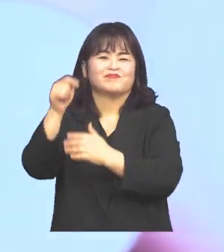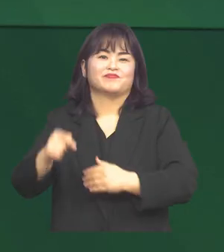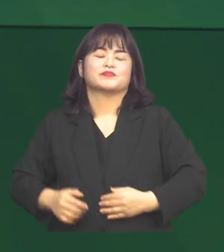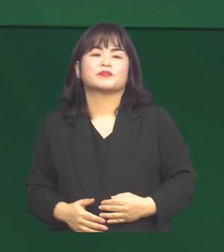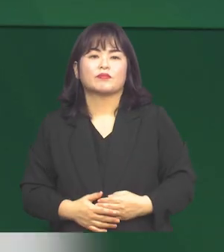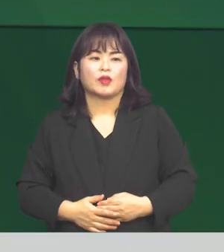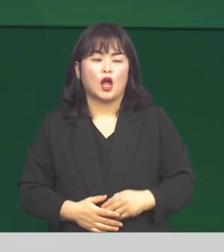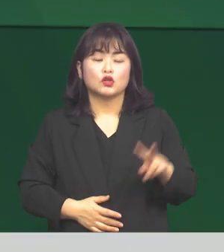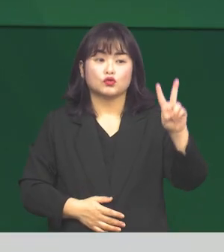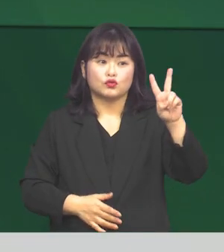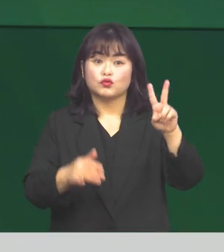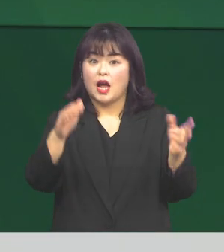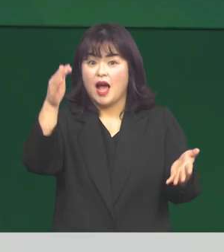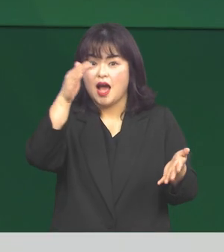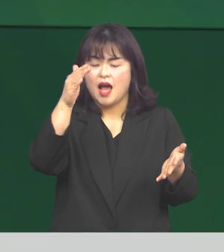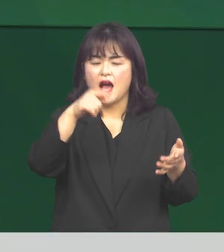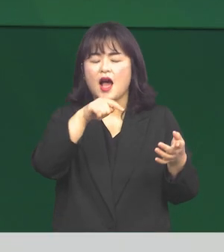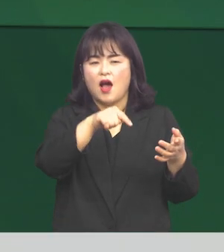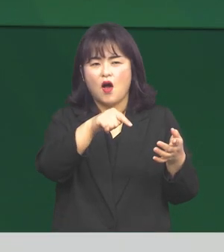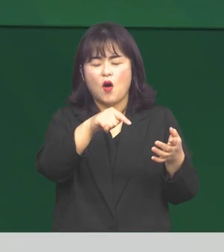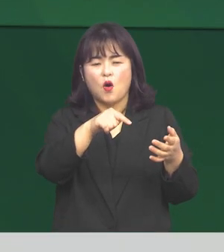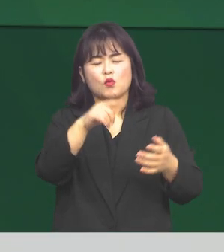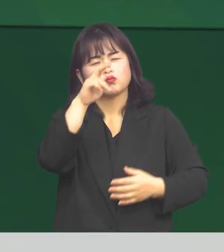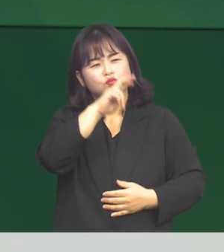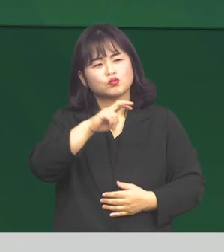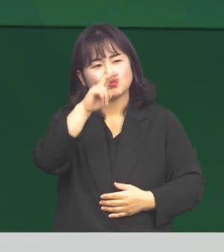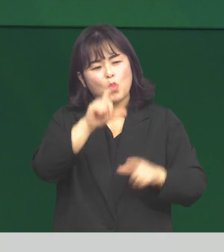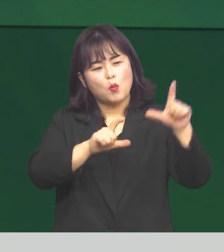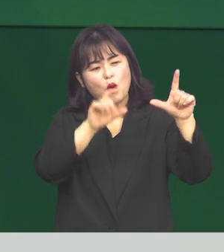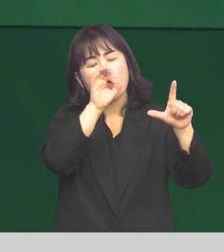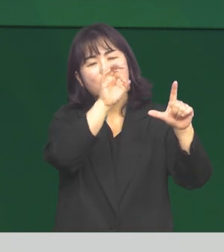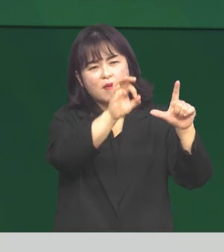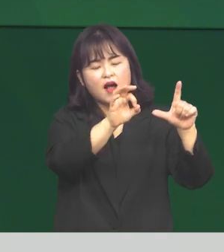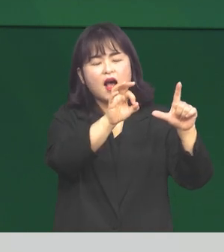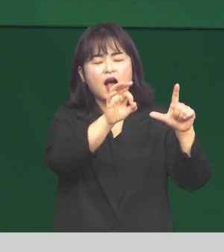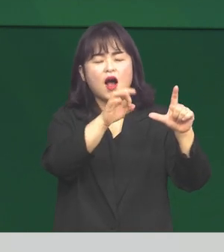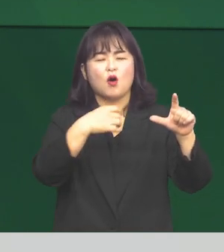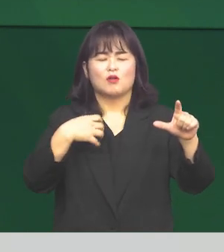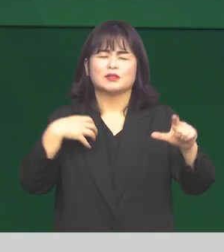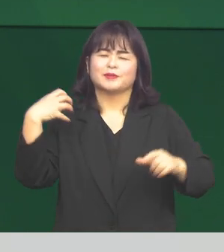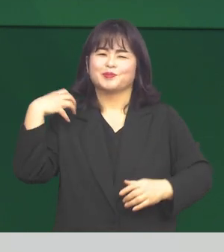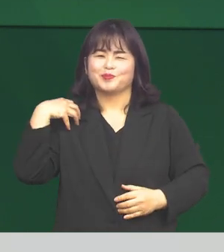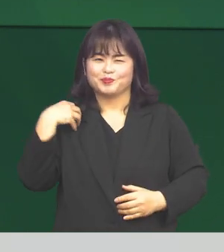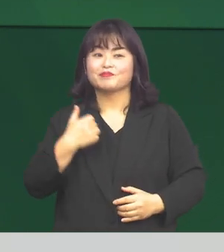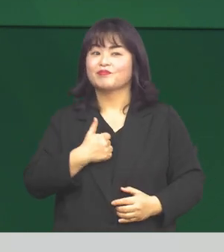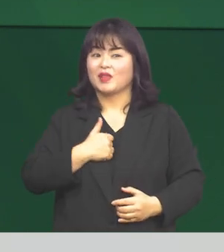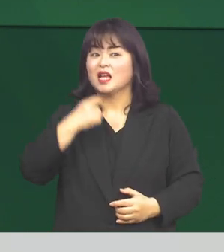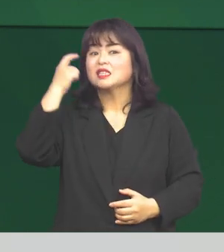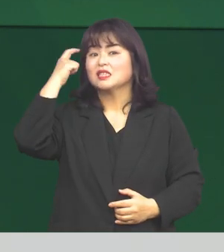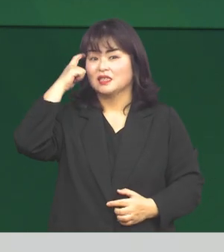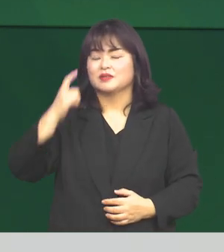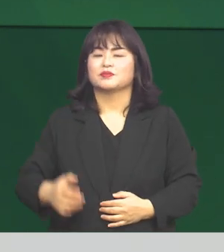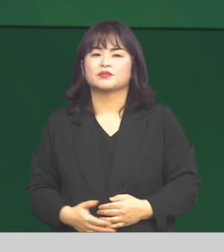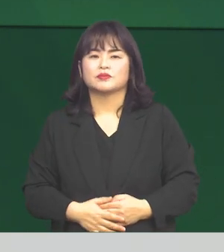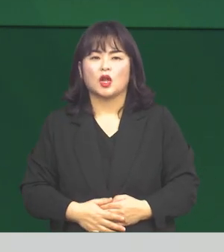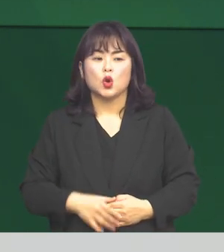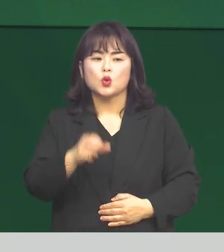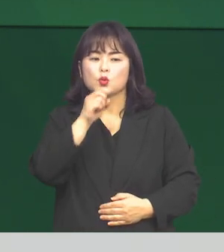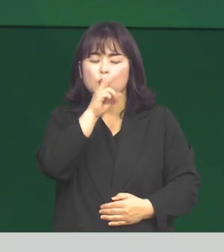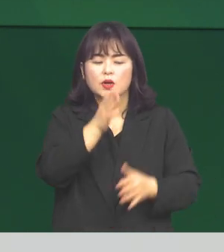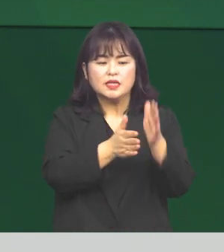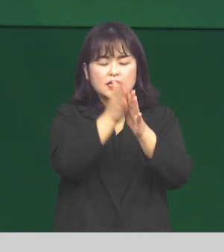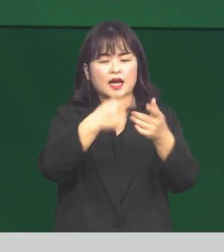빛냈습니다. 두 어린이, 두 학생이 노래하는 걸 보면서 책임감을 느꼈습니다.